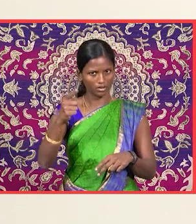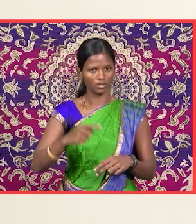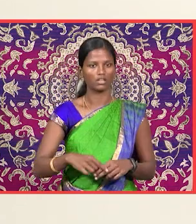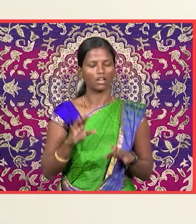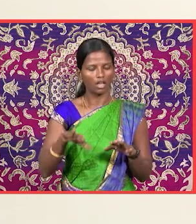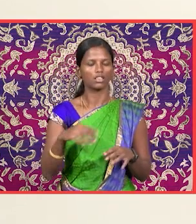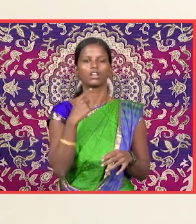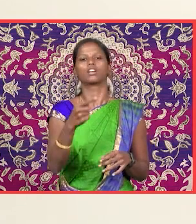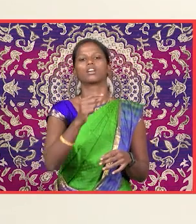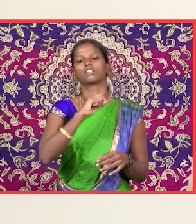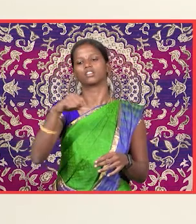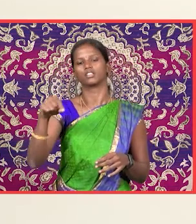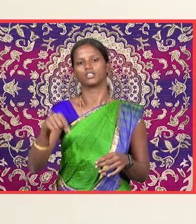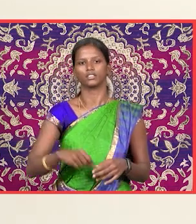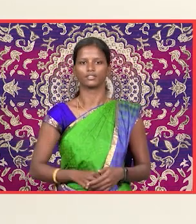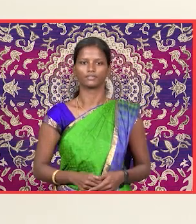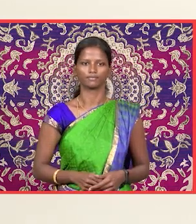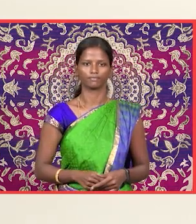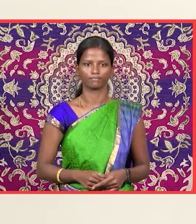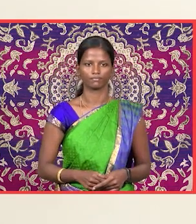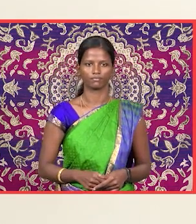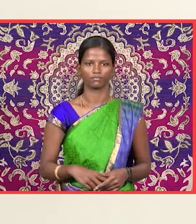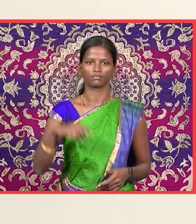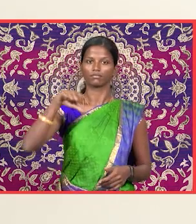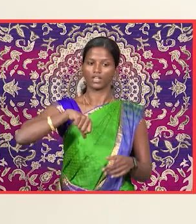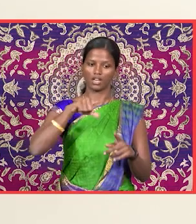நட்ட சதவீதம்